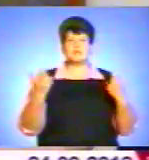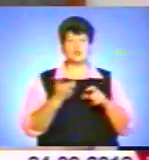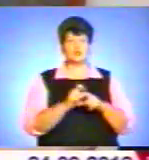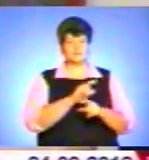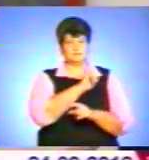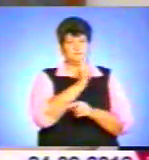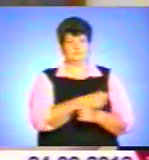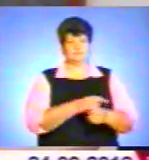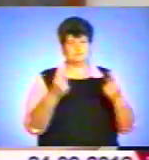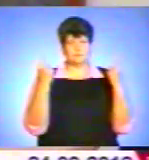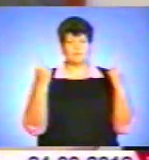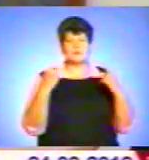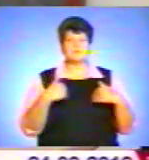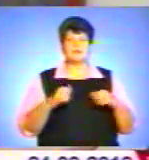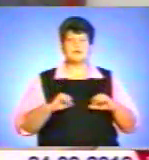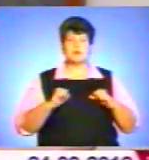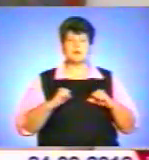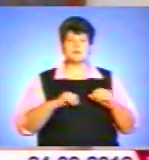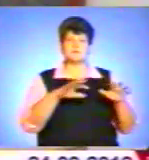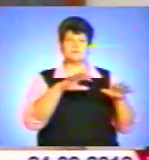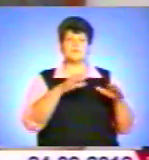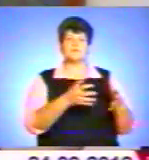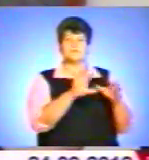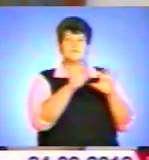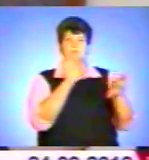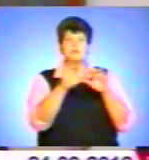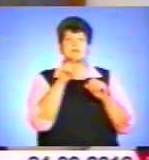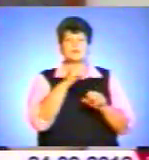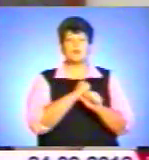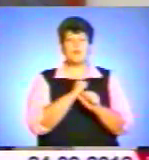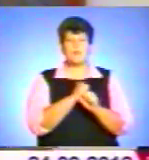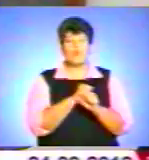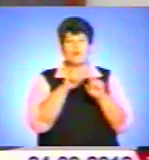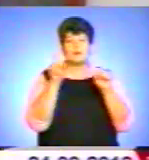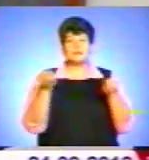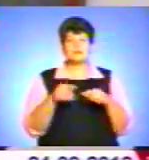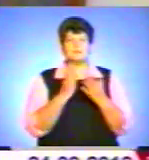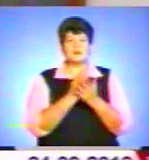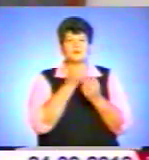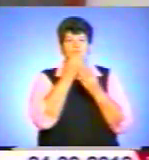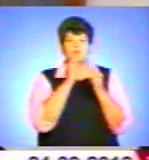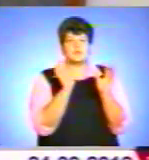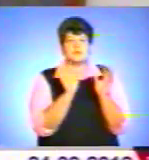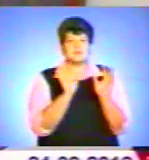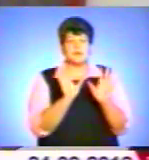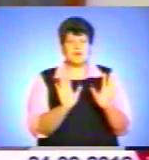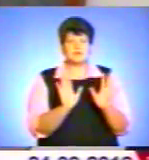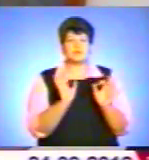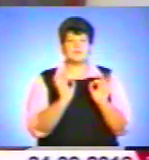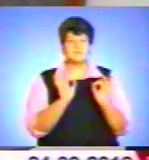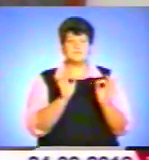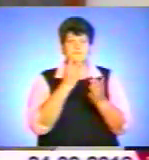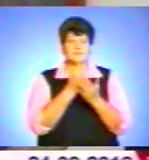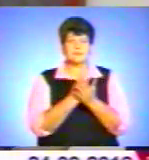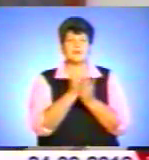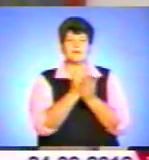потужні. Ми намагалися відібрати ті роботи, які на сьогоднішній день мають добрий стан збереженості, які мають добрий стан